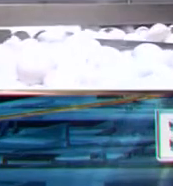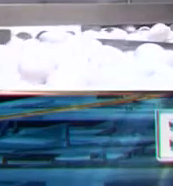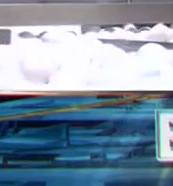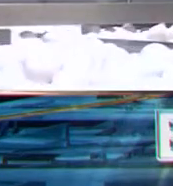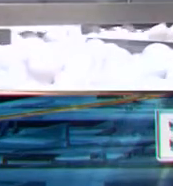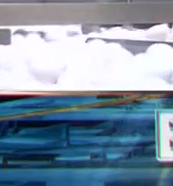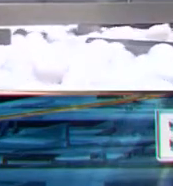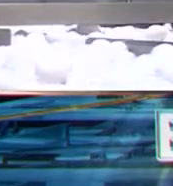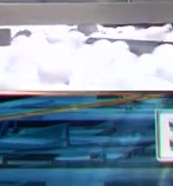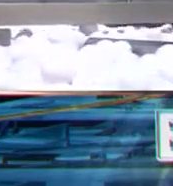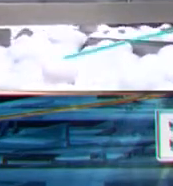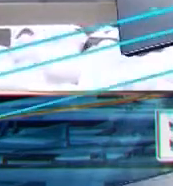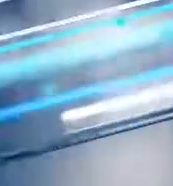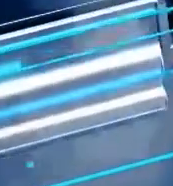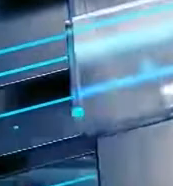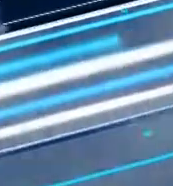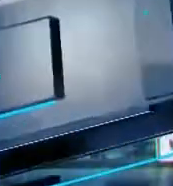шақ.